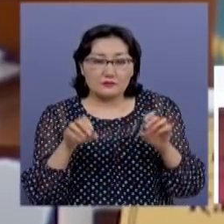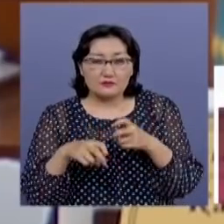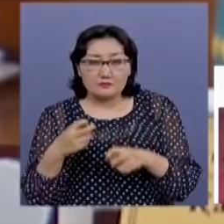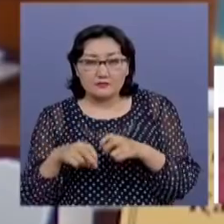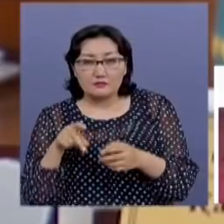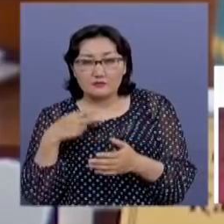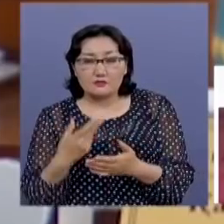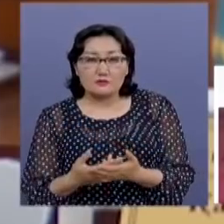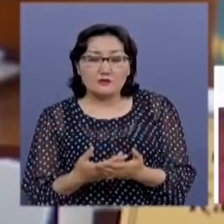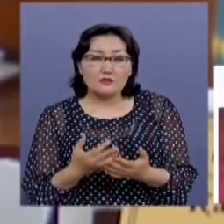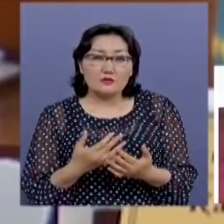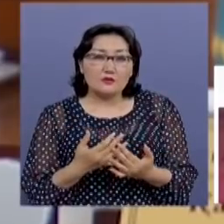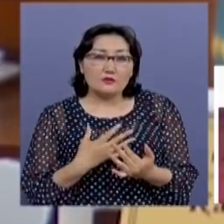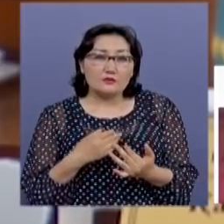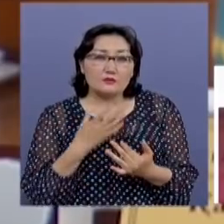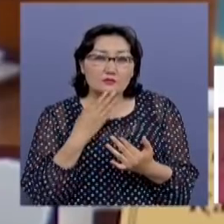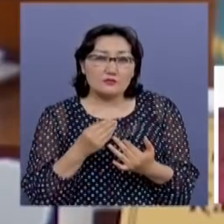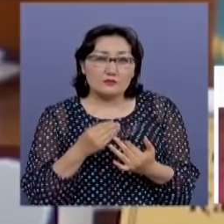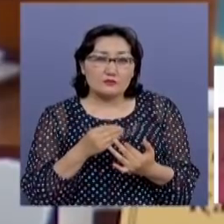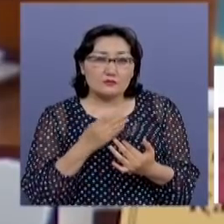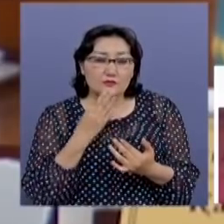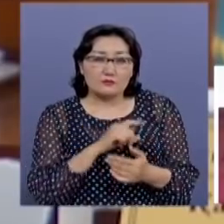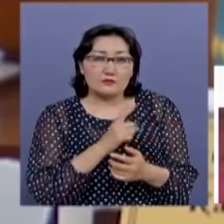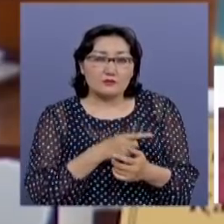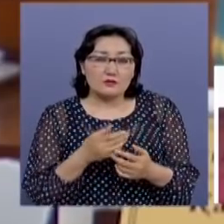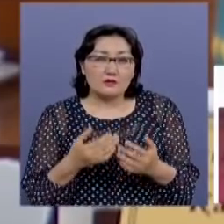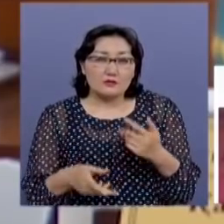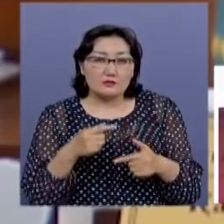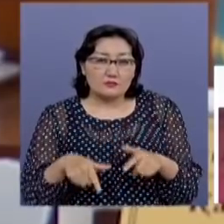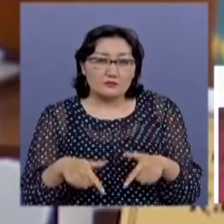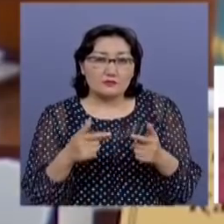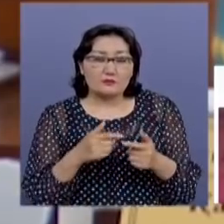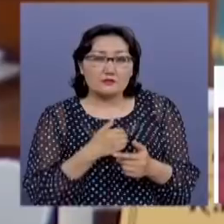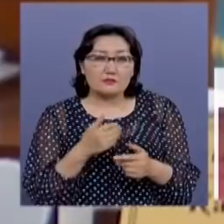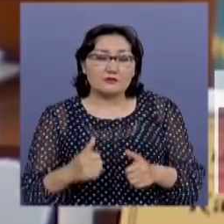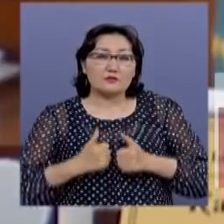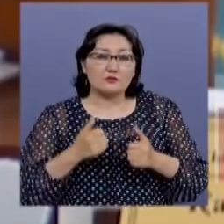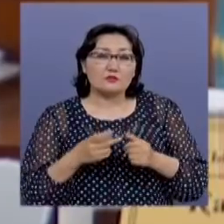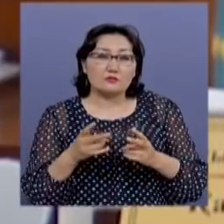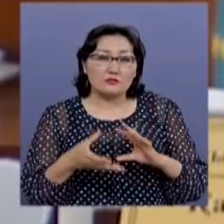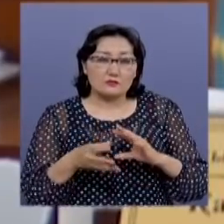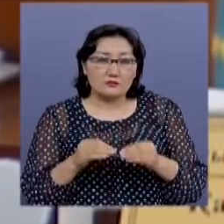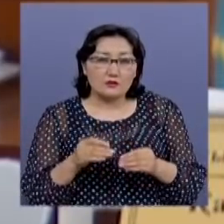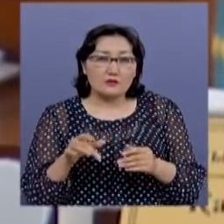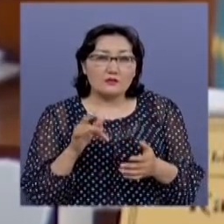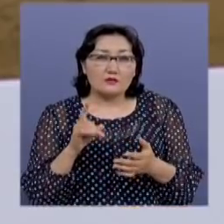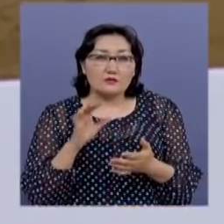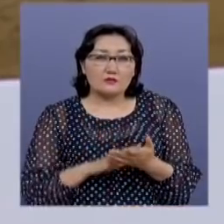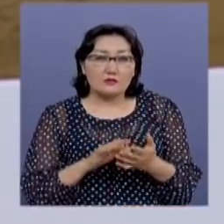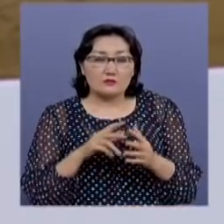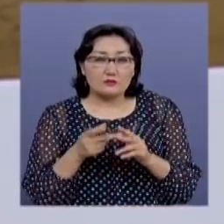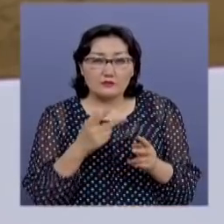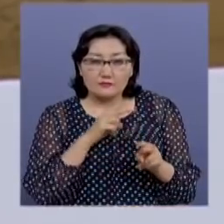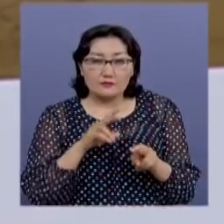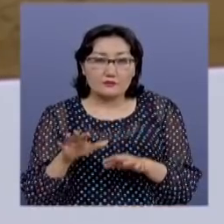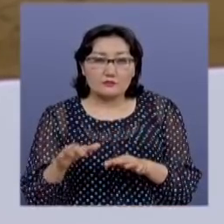бірақ енді оны біз енді өз шамамыз келгенше қайтып қалпына келтіріп жатырмыз. Бірақ дегенмен де енді қараусыз дүниенің аты қараусыз,